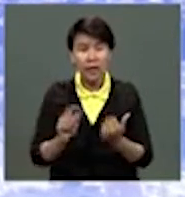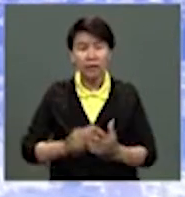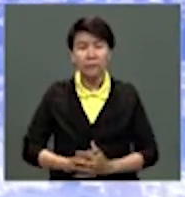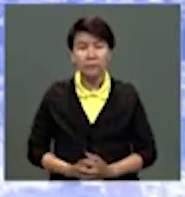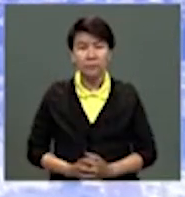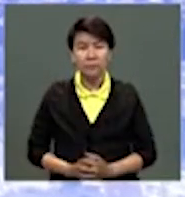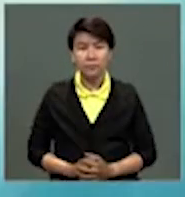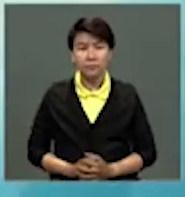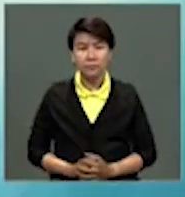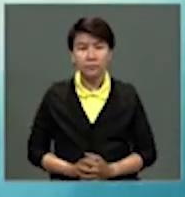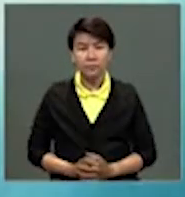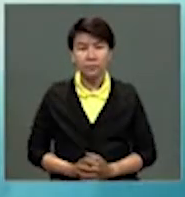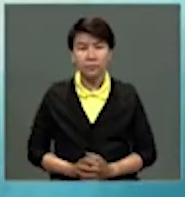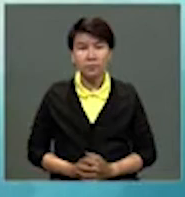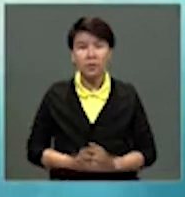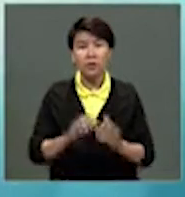อีก 5